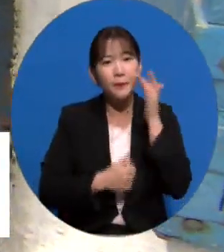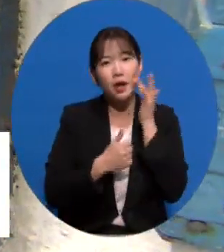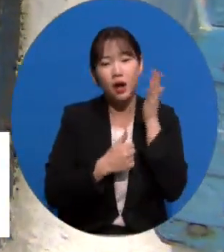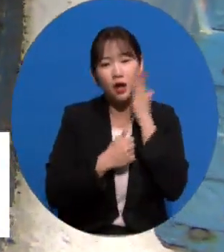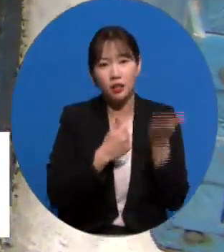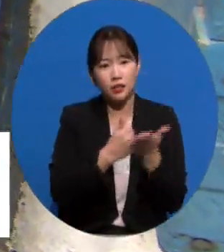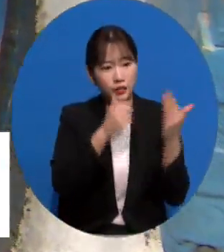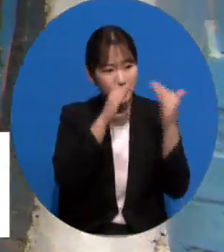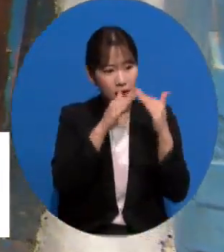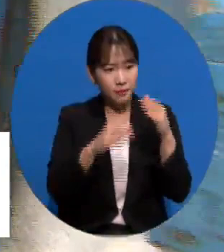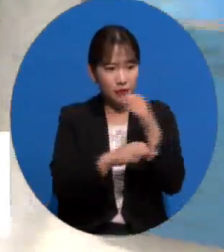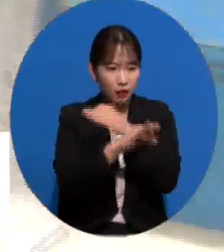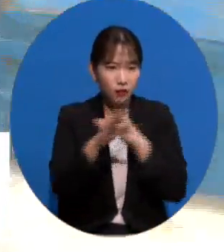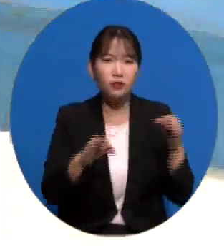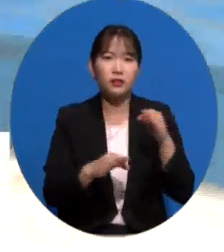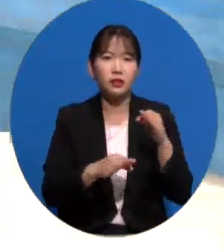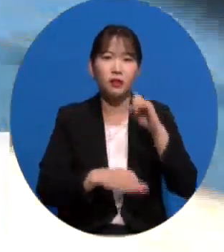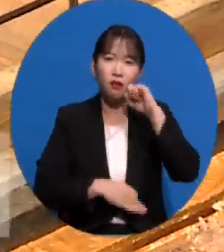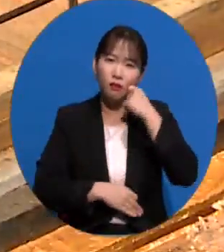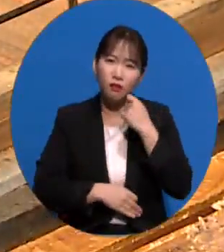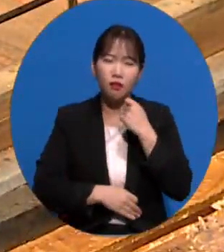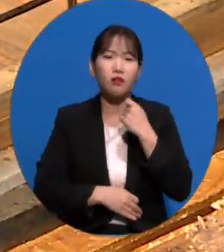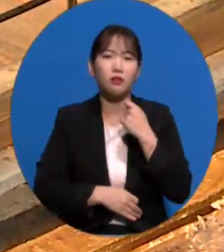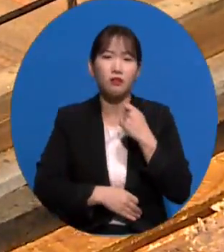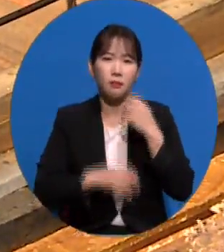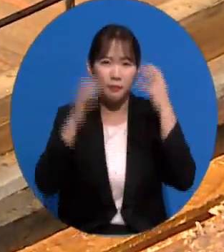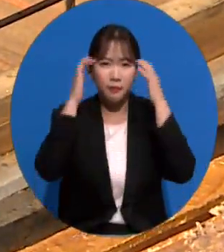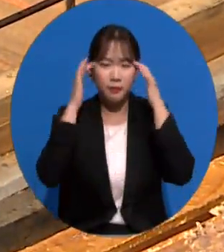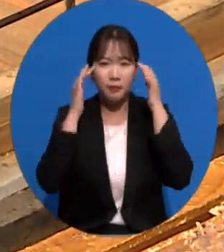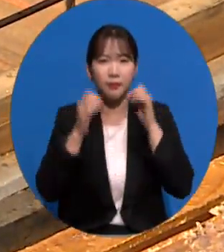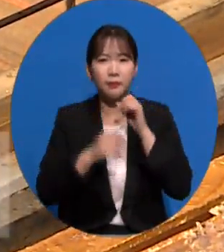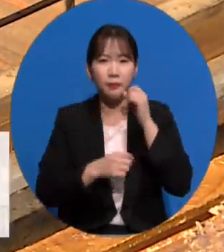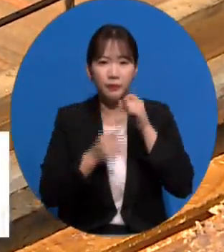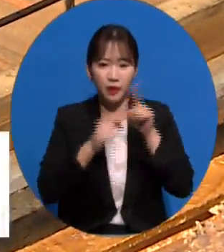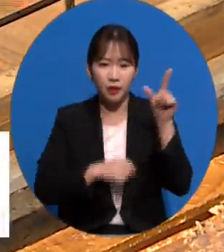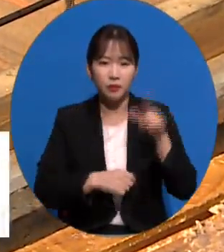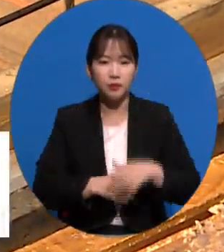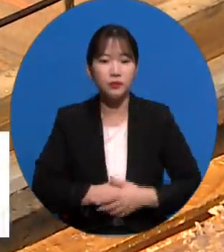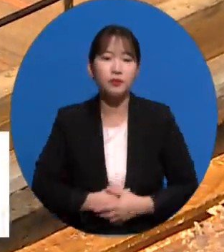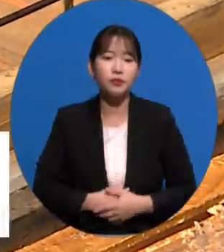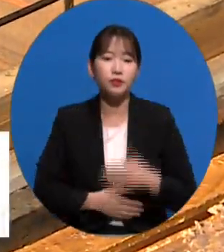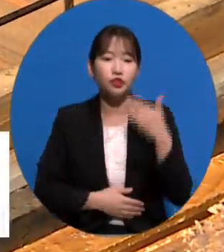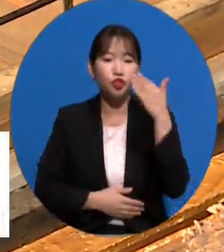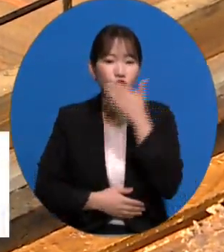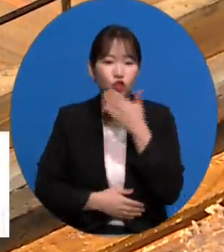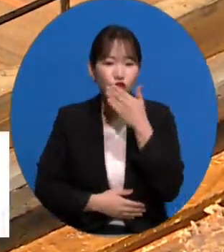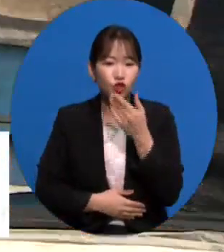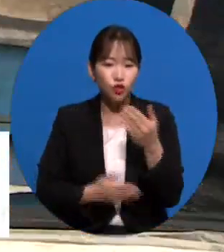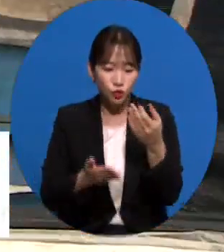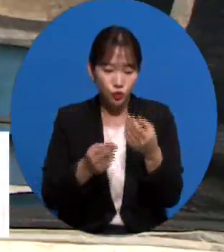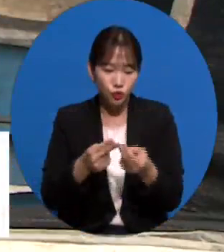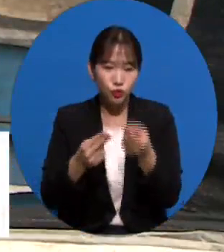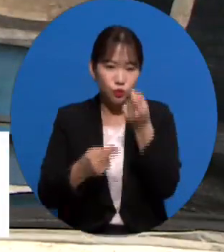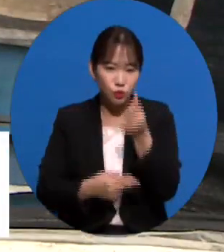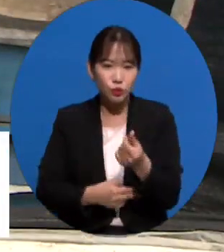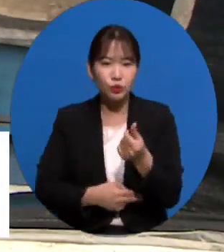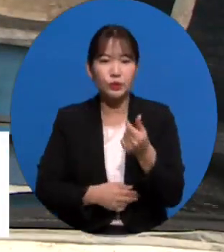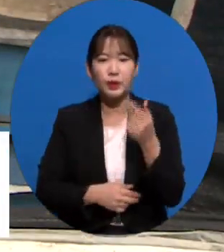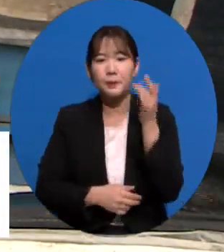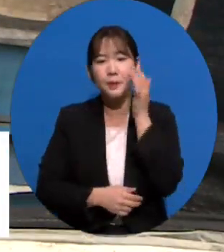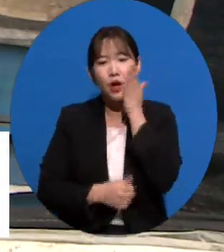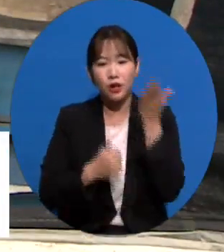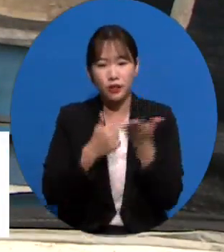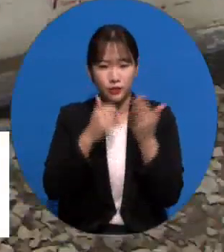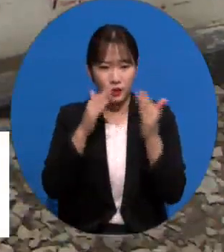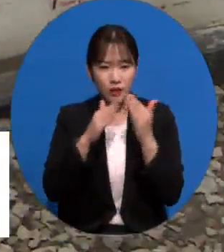대부분이 경제적 어려움에 시달리고 있기 때문입니다. 꿀 흉작으로 인해가지고 양봉농가들이 거의 피폐한